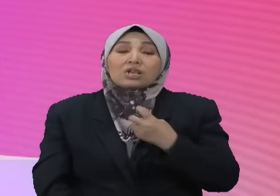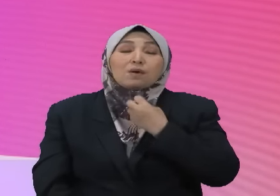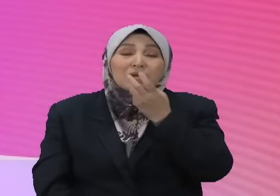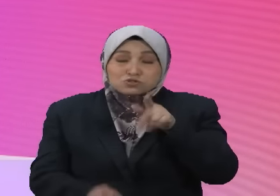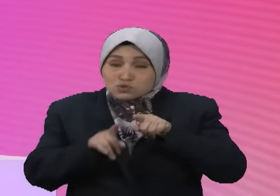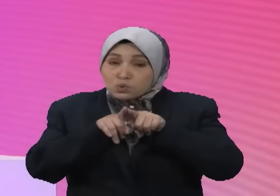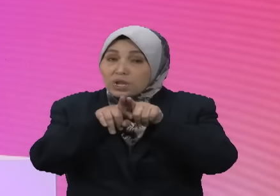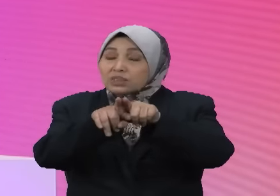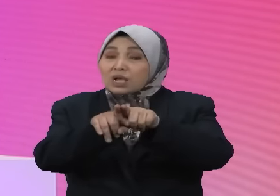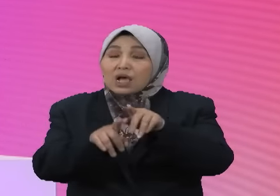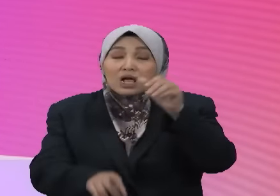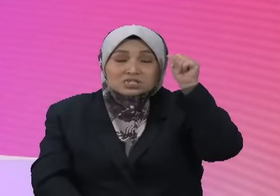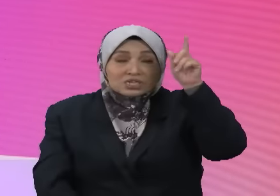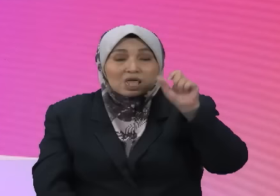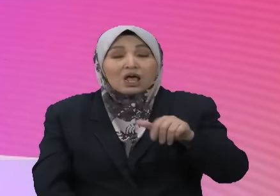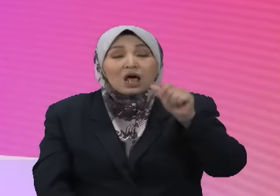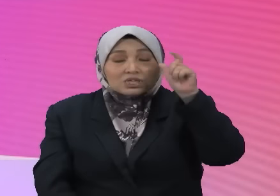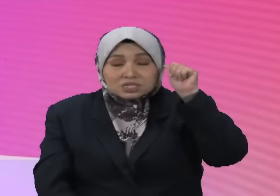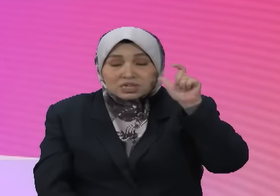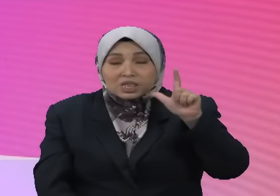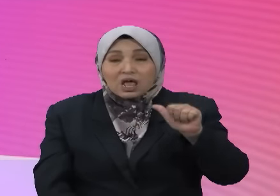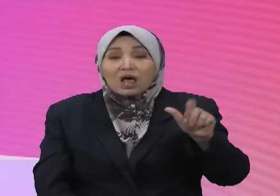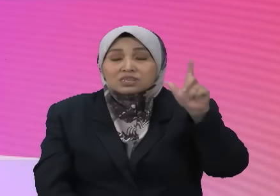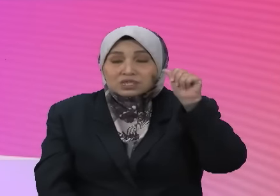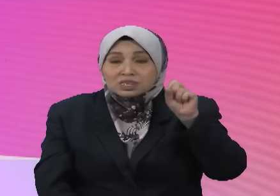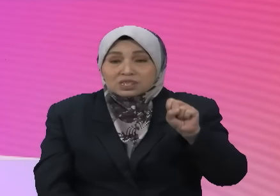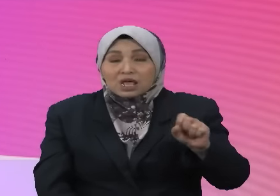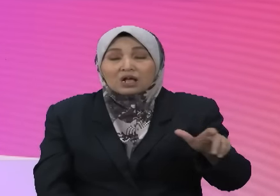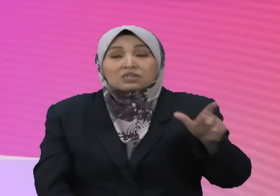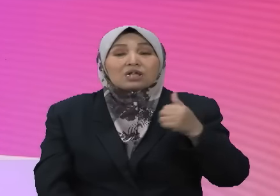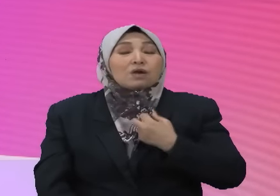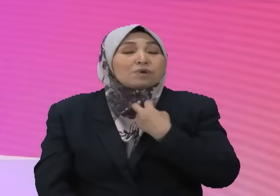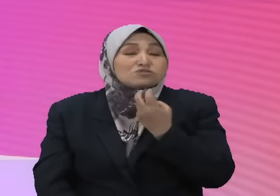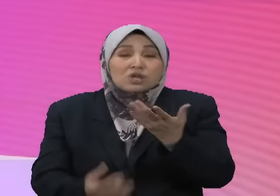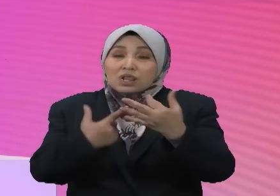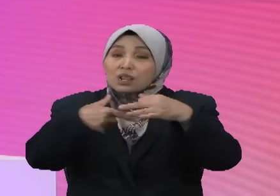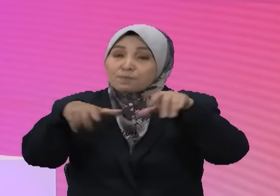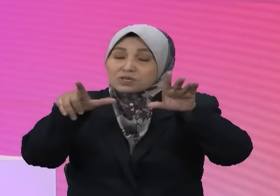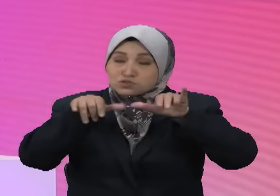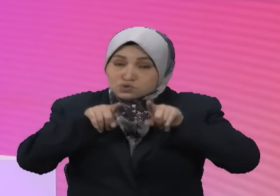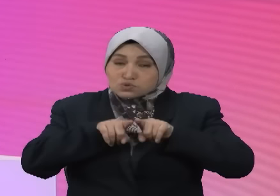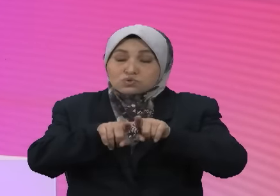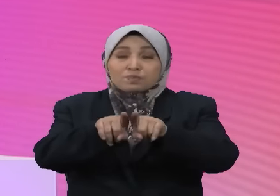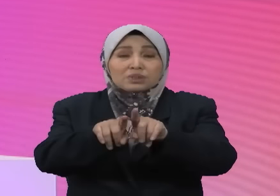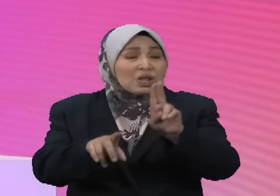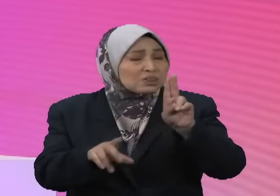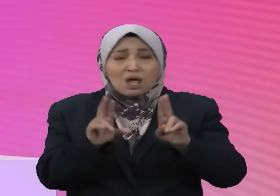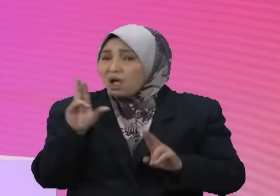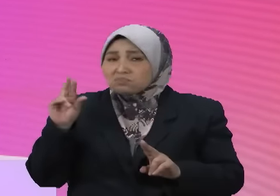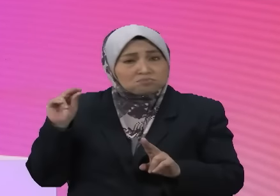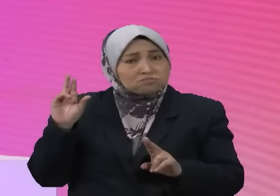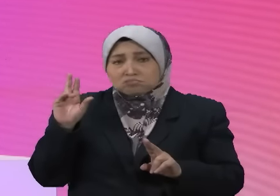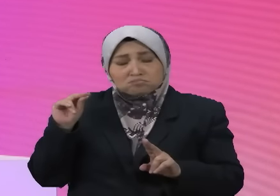sekali Assala as suara dan Nafas Lepas sekali ta ta